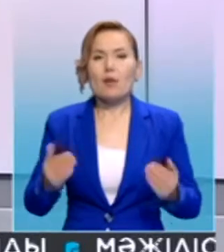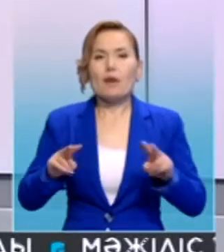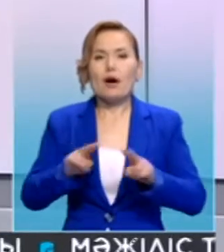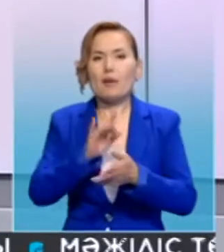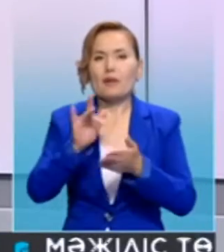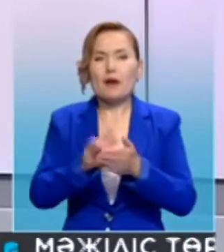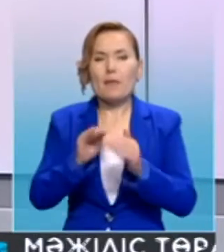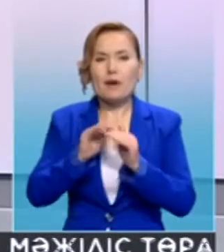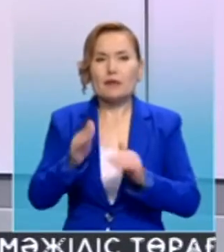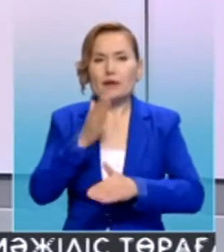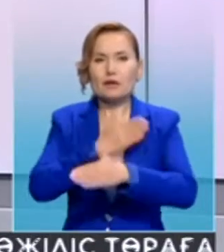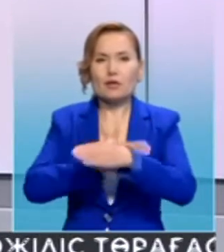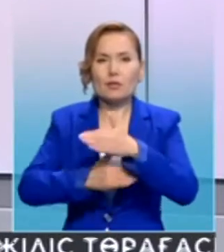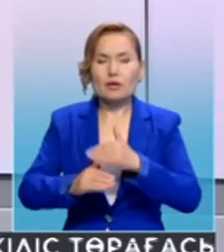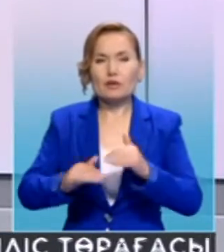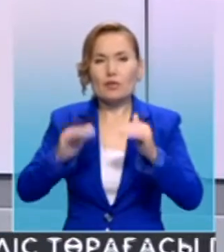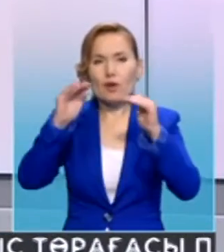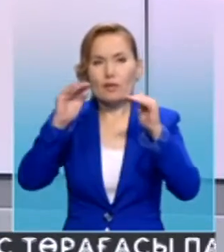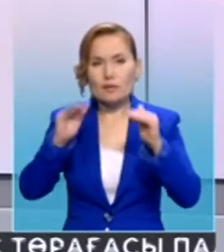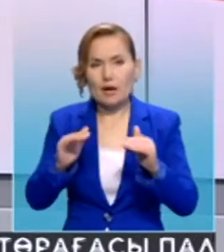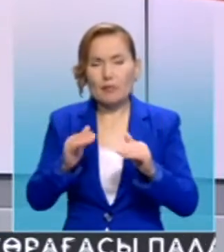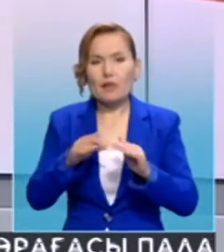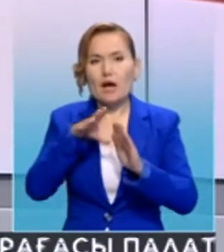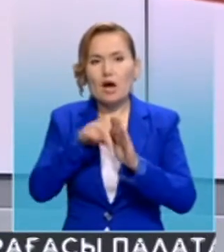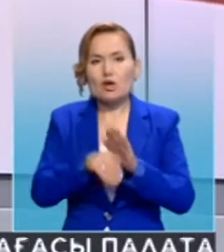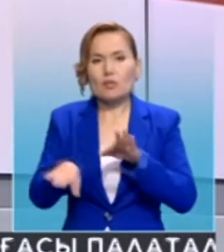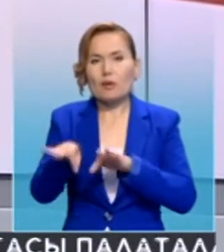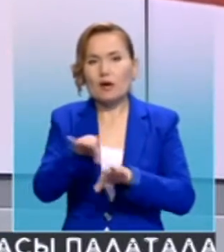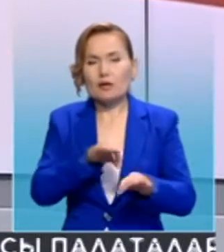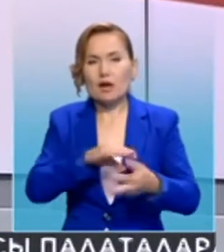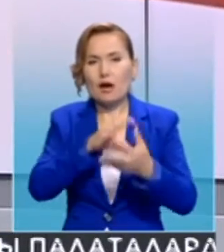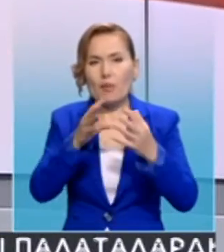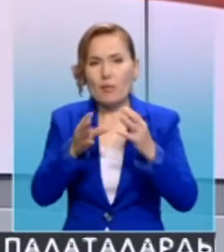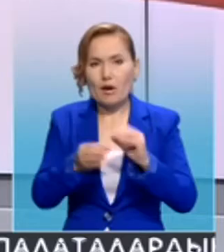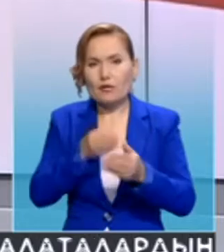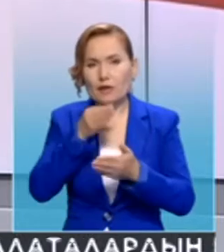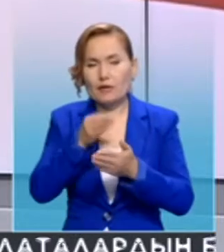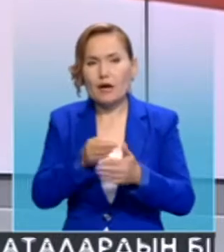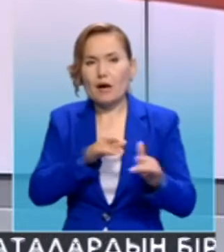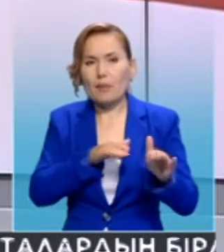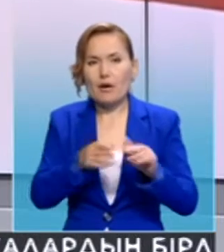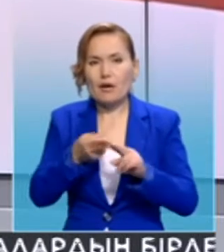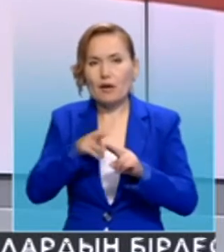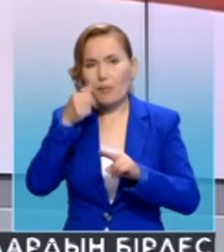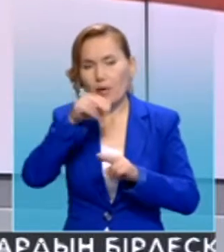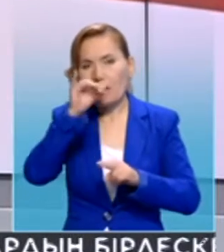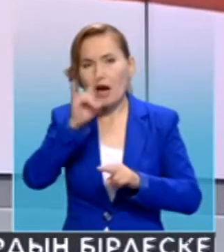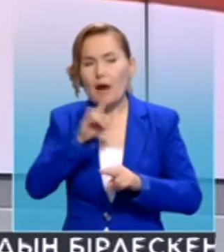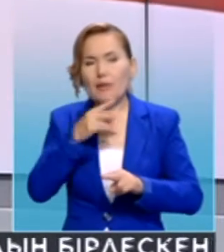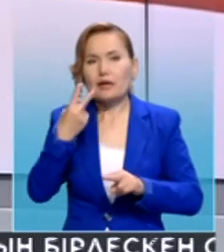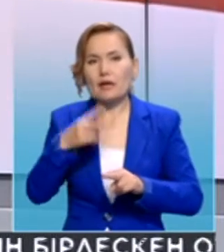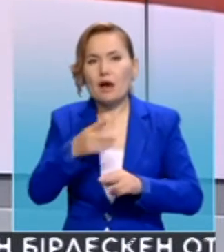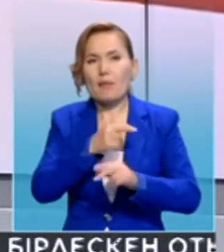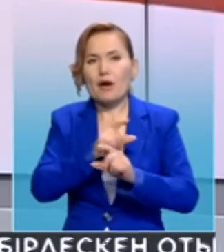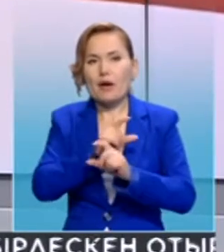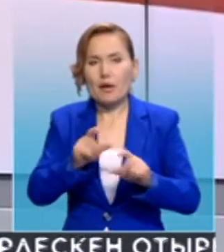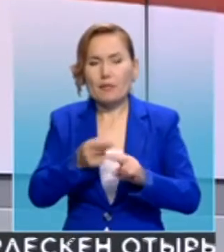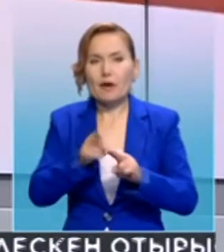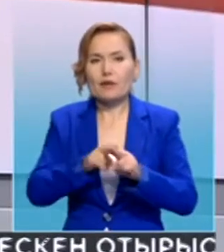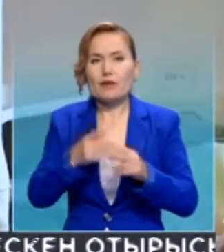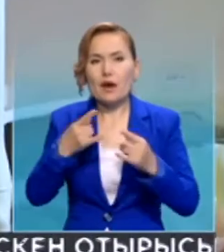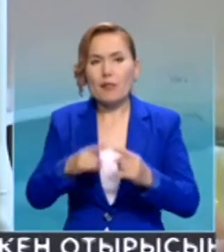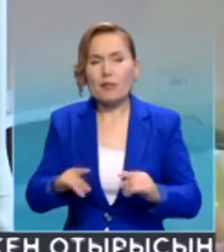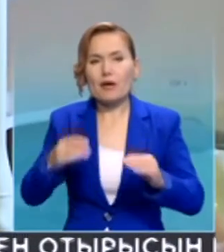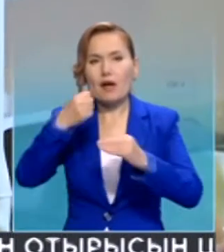Бүгін Елордада балалардың мүгедектігін төмендету аясында ұйымдастырылған жоба қорытындыланды. Шара аясында биыл елдегі 20 аурухана мен